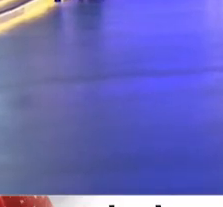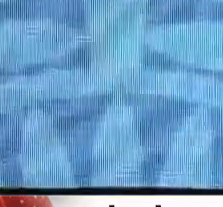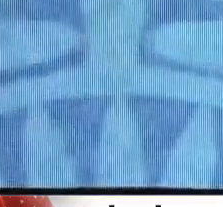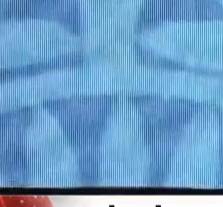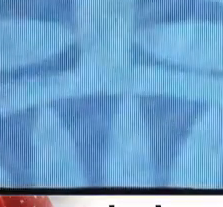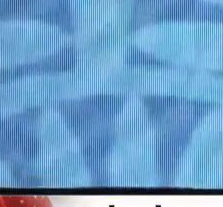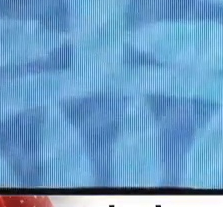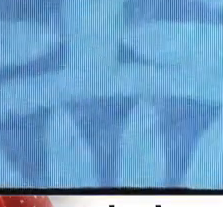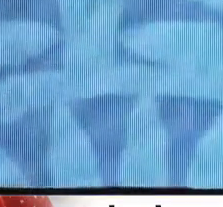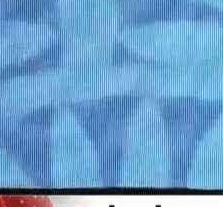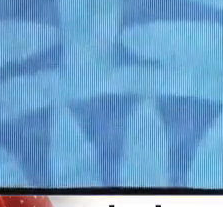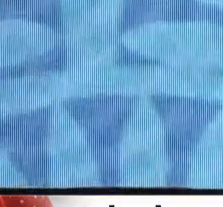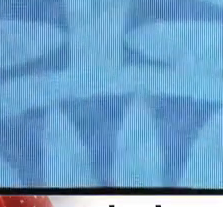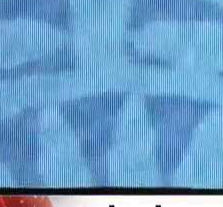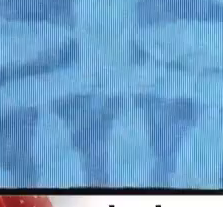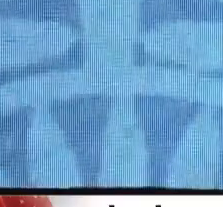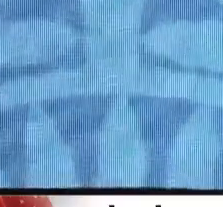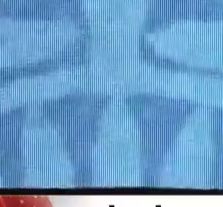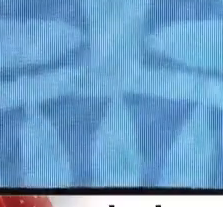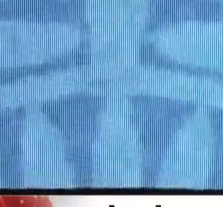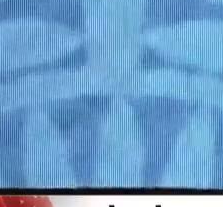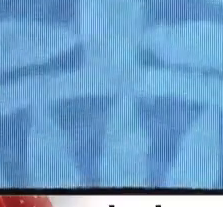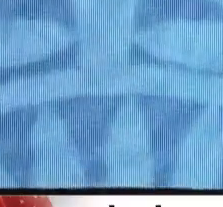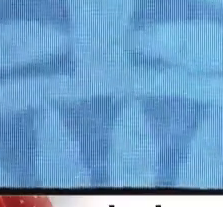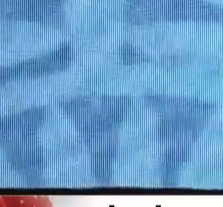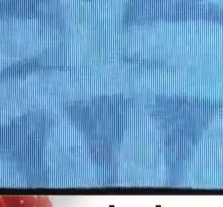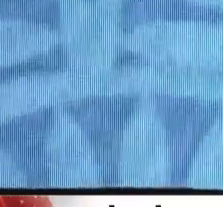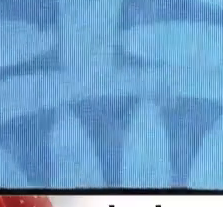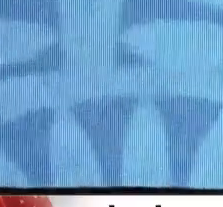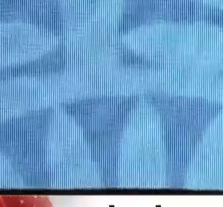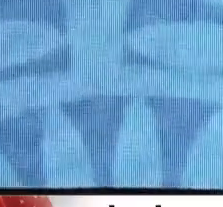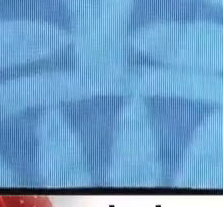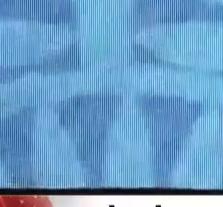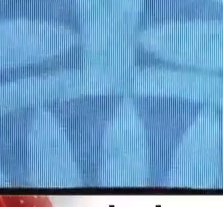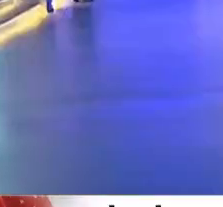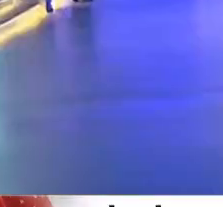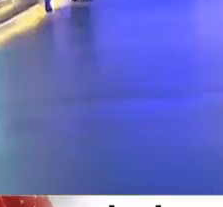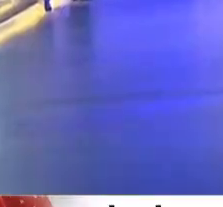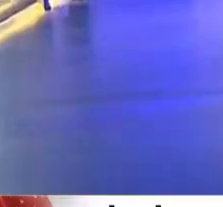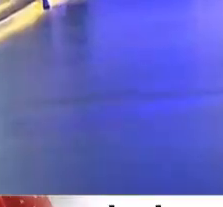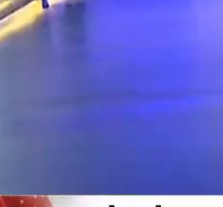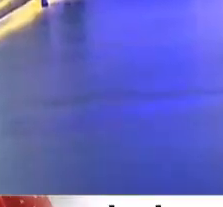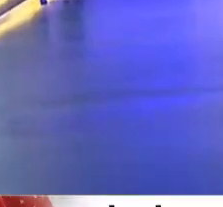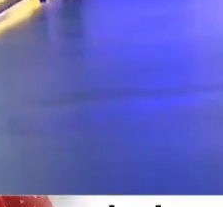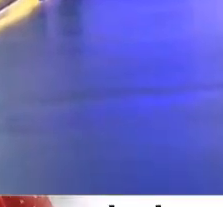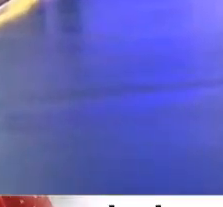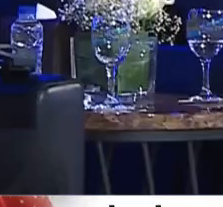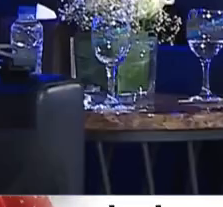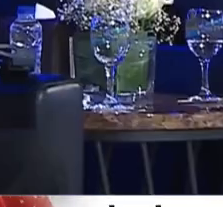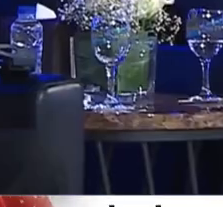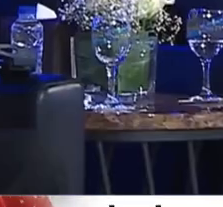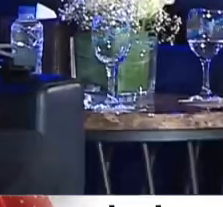Can we put our hands once more? إذا نصفق مرة أخرى لفخامة الرئيس.